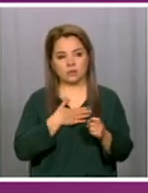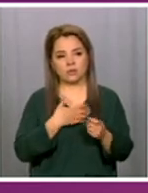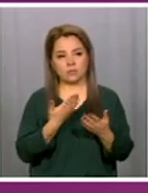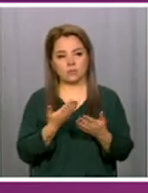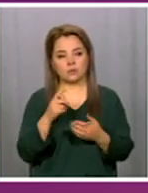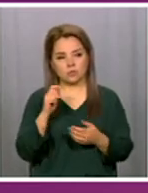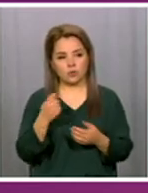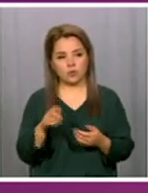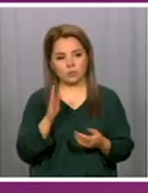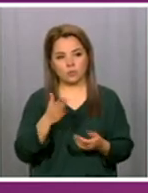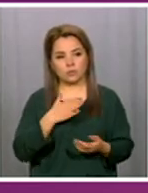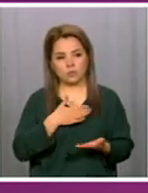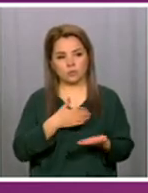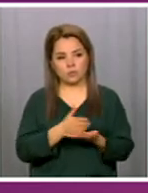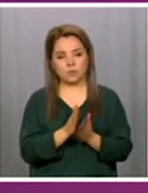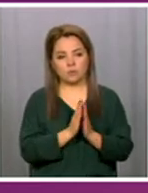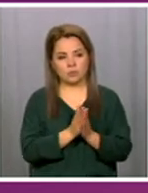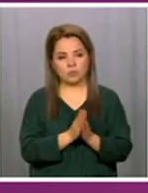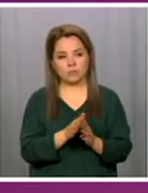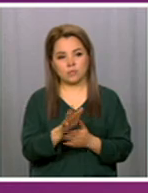Минцо-сан! Агатай!